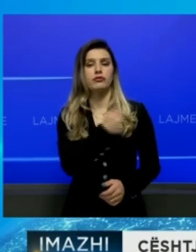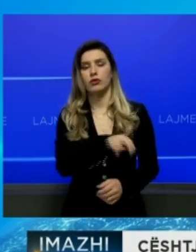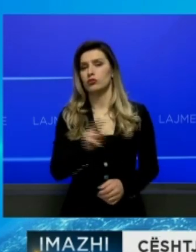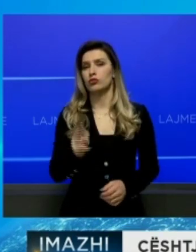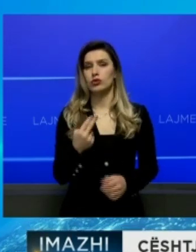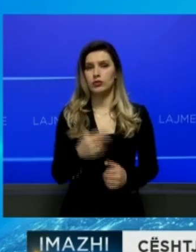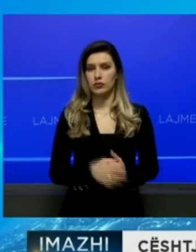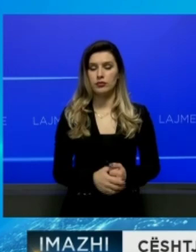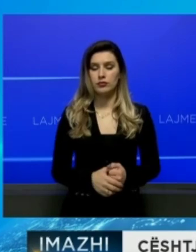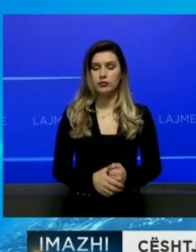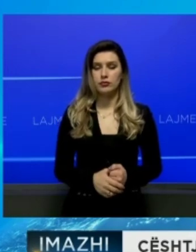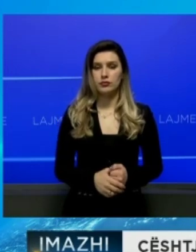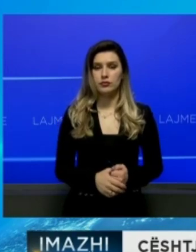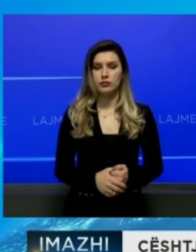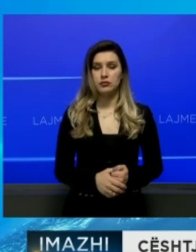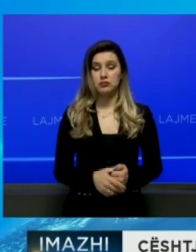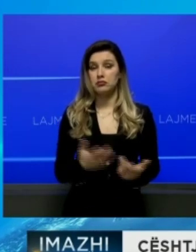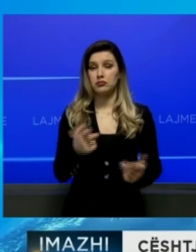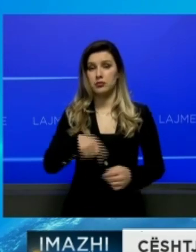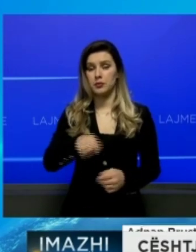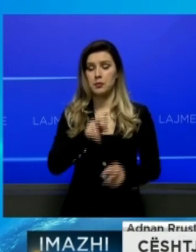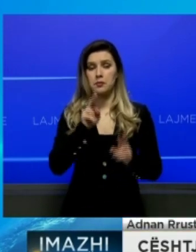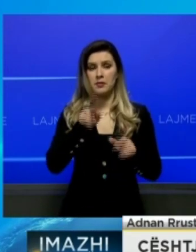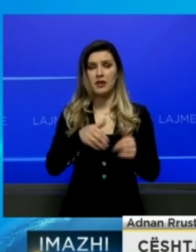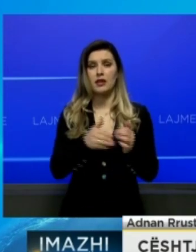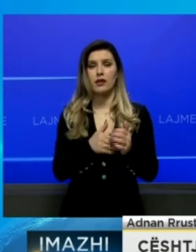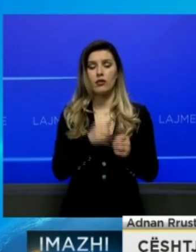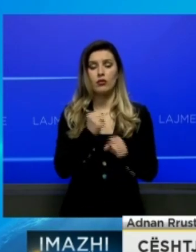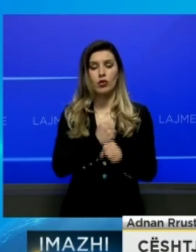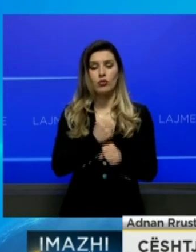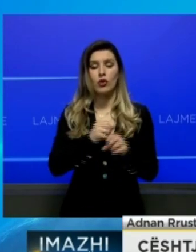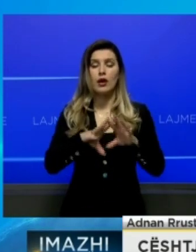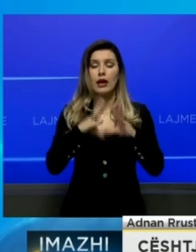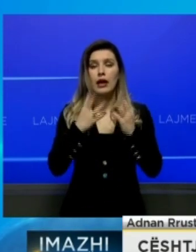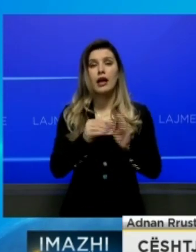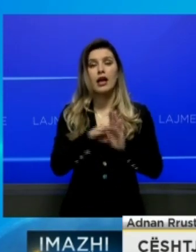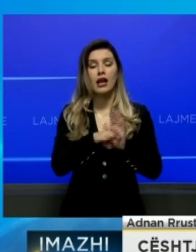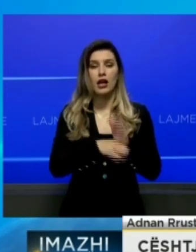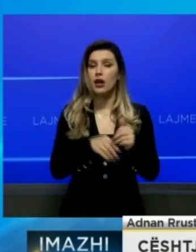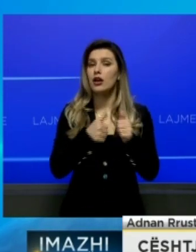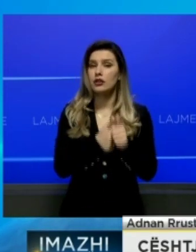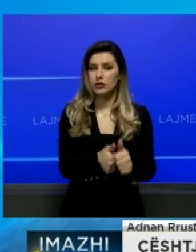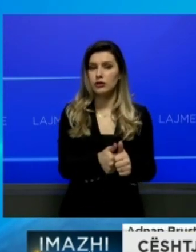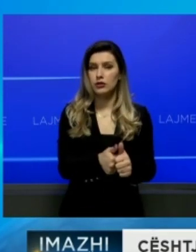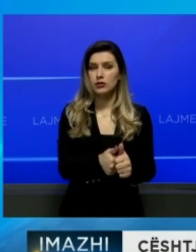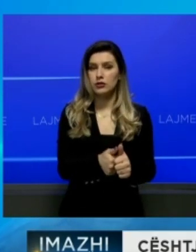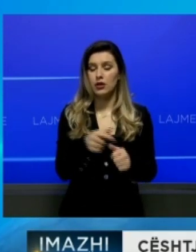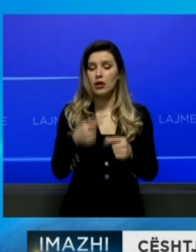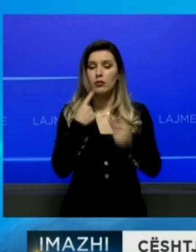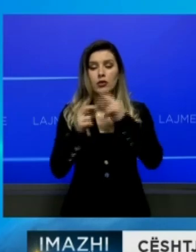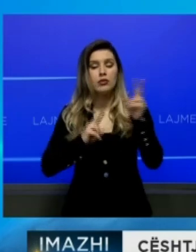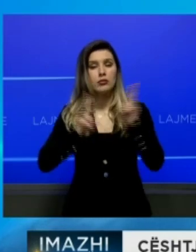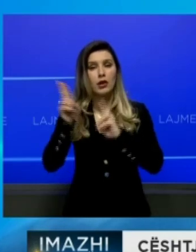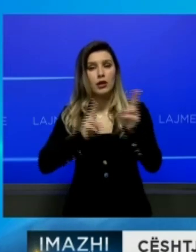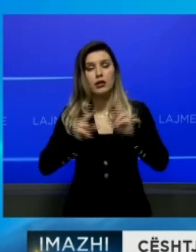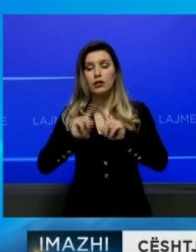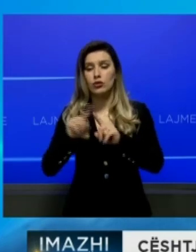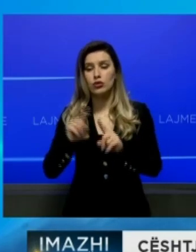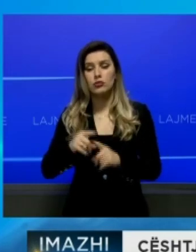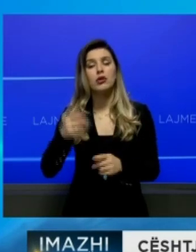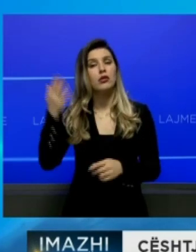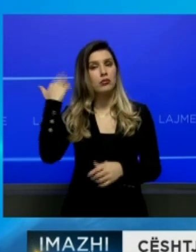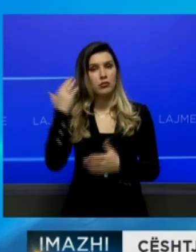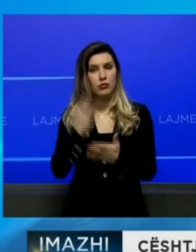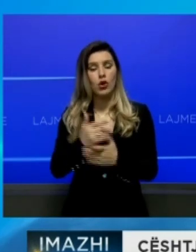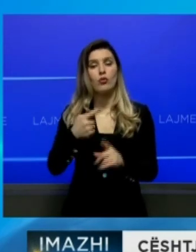Edhe opozitën i nënkurajoj të shfrytëzon të gjitha mjetet juridike që i konë dispozicion, por këtë debatë do të bëjmë, e kemi bërë edhe dje